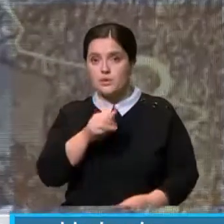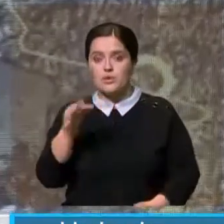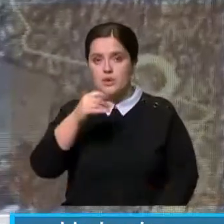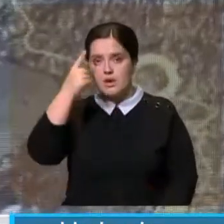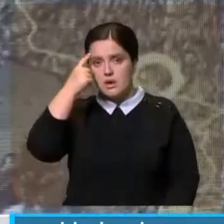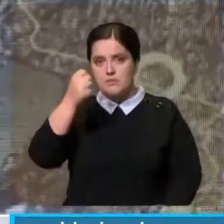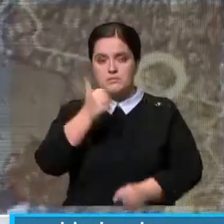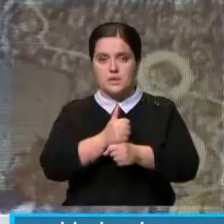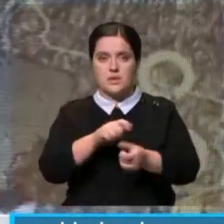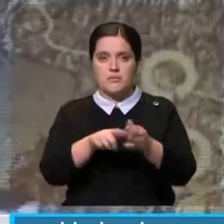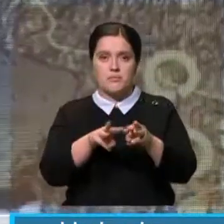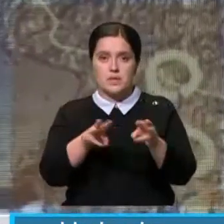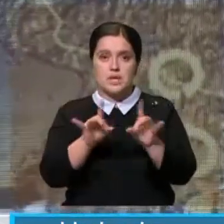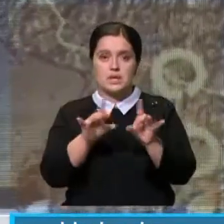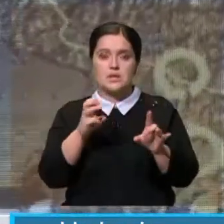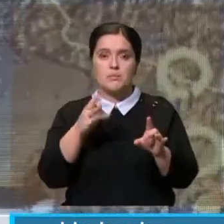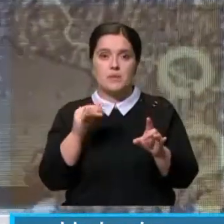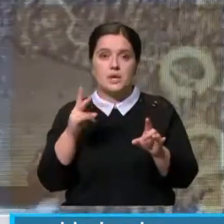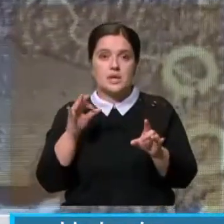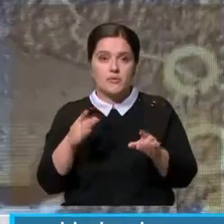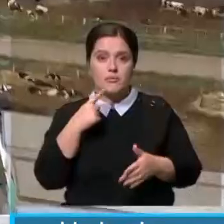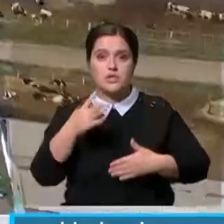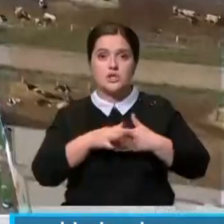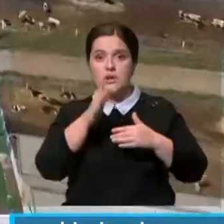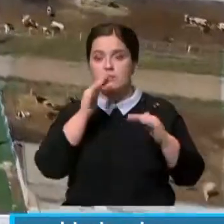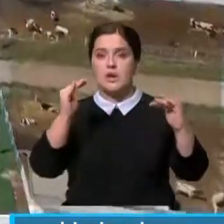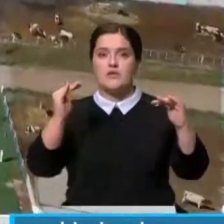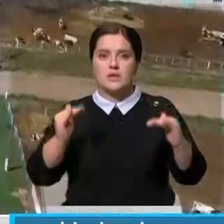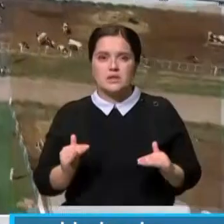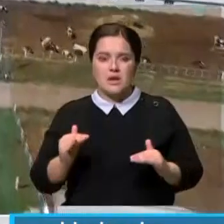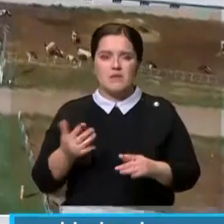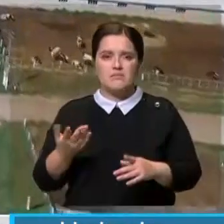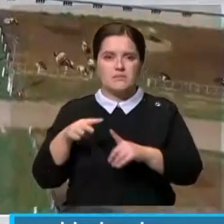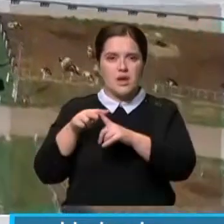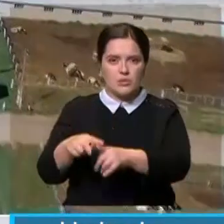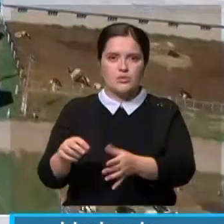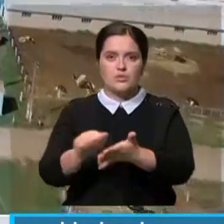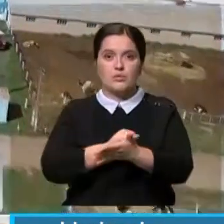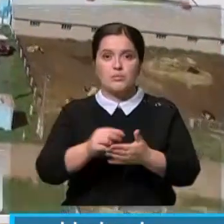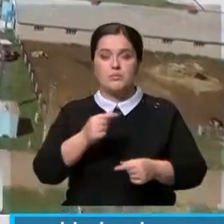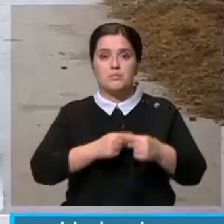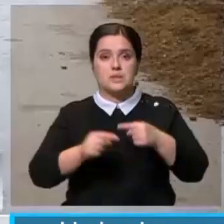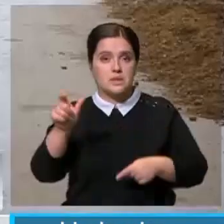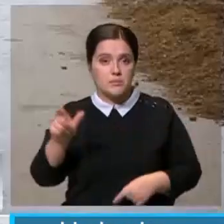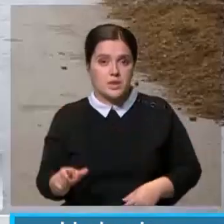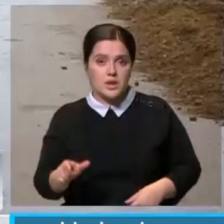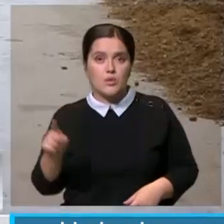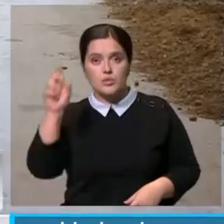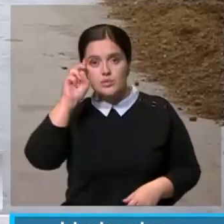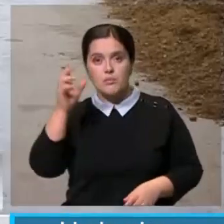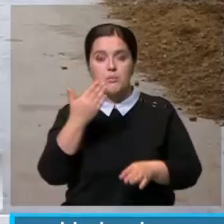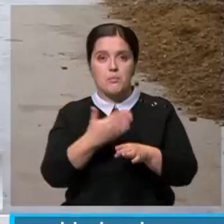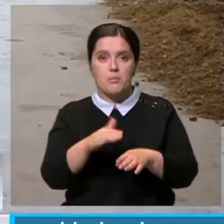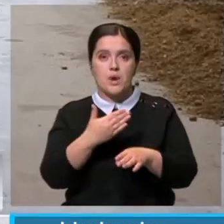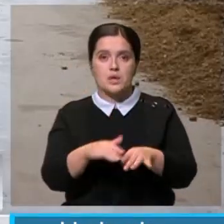в Кустанайской области сообщил глава Кабмина. Со слов Алихана Смаилова, в ближайшее время снизят административную нагрузку на бизнесменов. Он